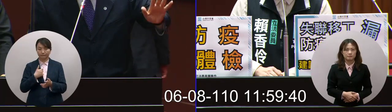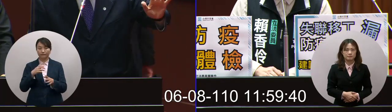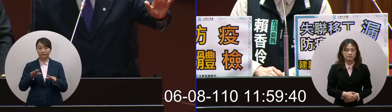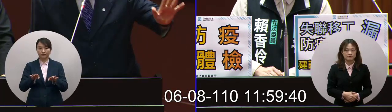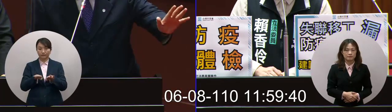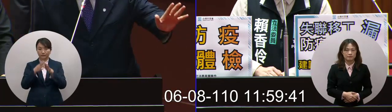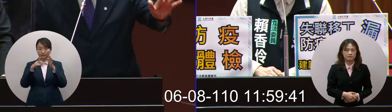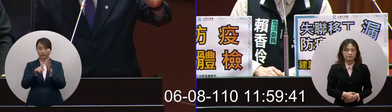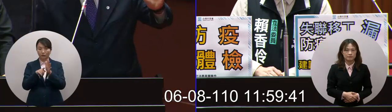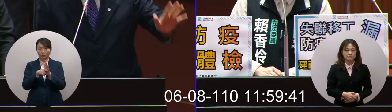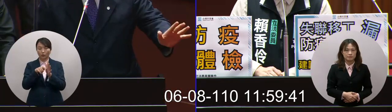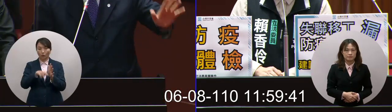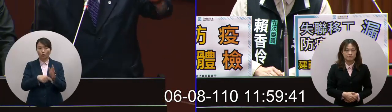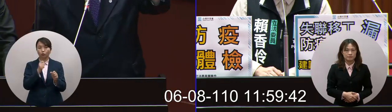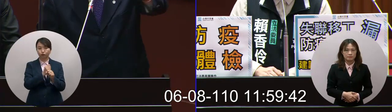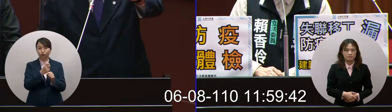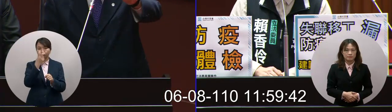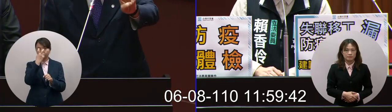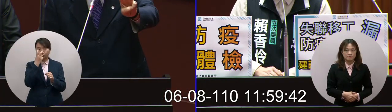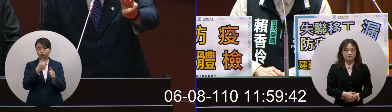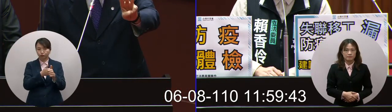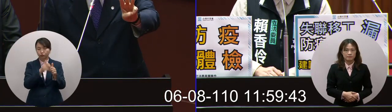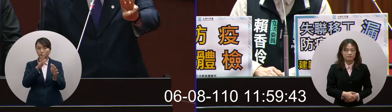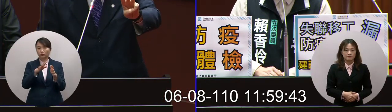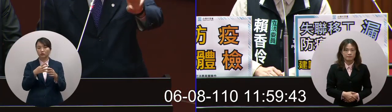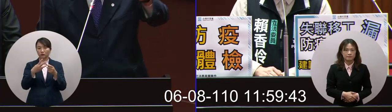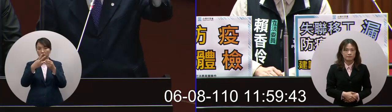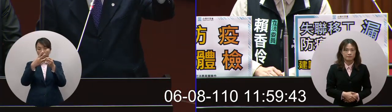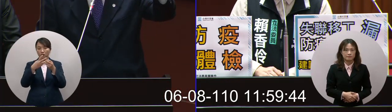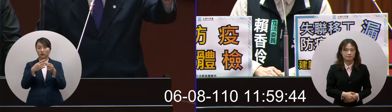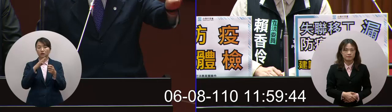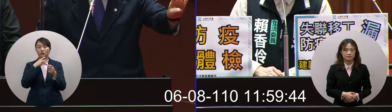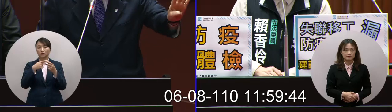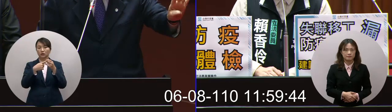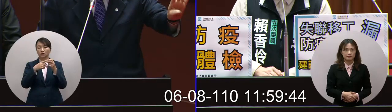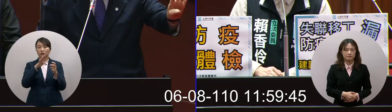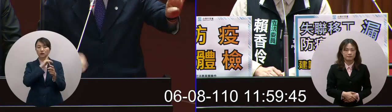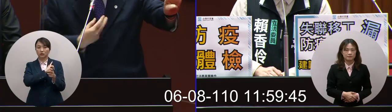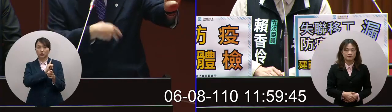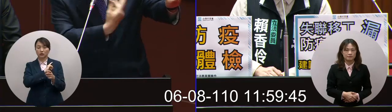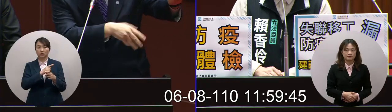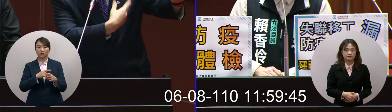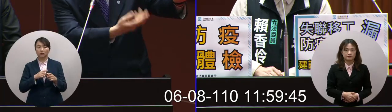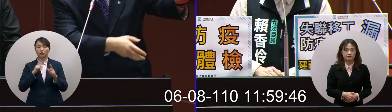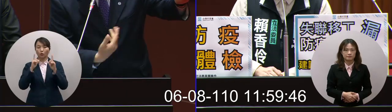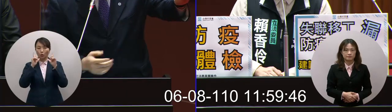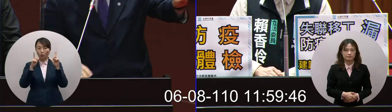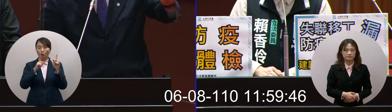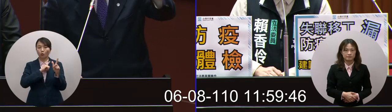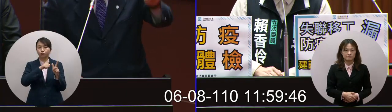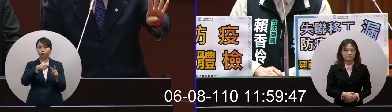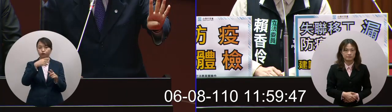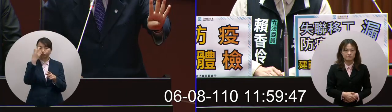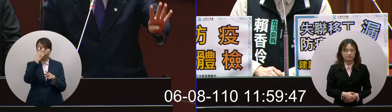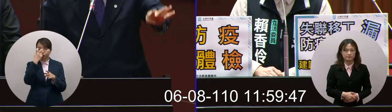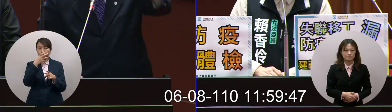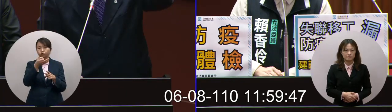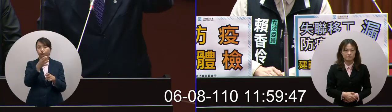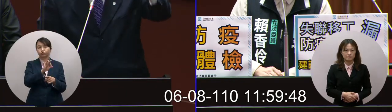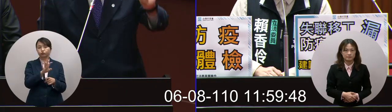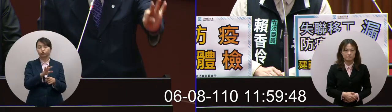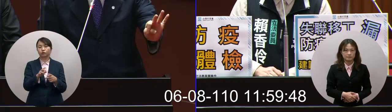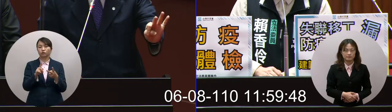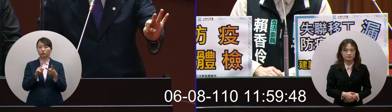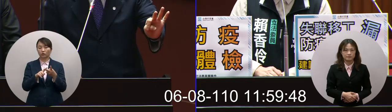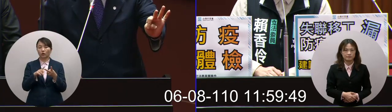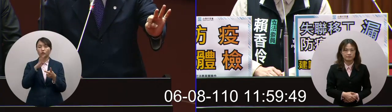开始就这一部分有在处理，我们有3个最主要的原则。第一个说他们出来 去做一些裁剪的话不花费，第